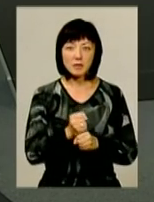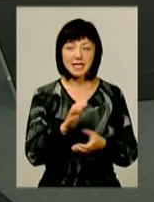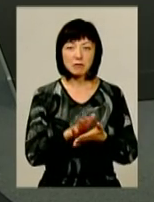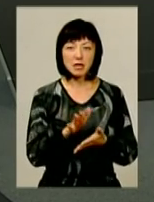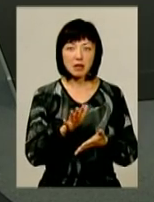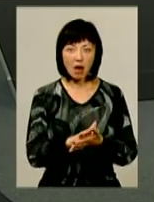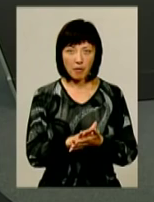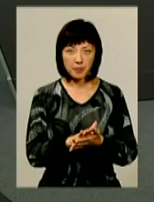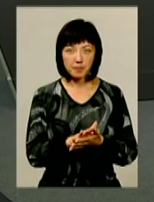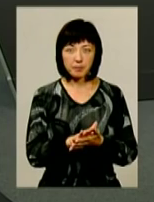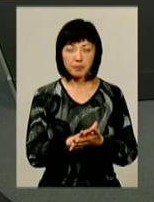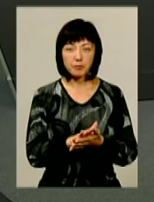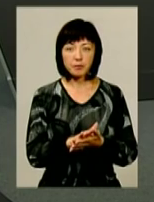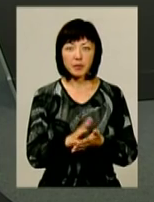сміття.